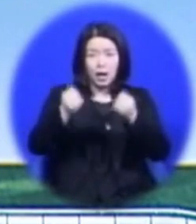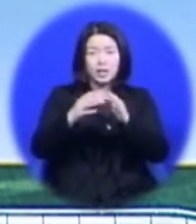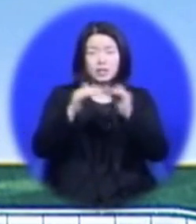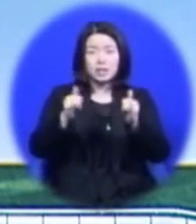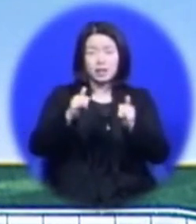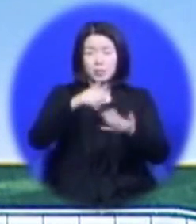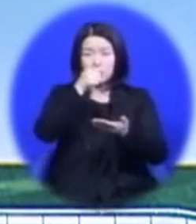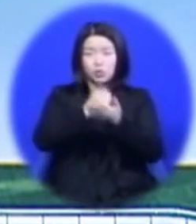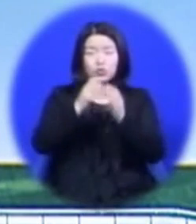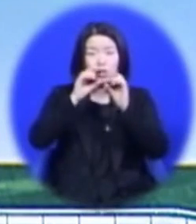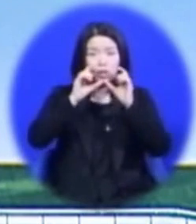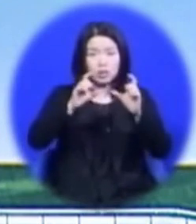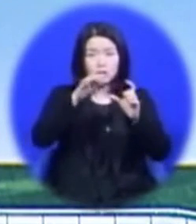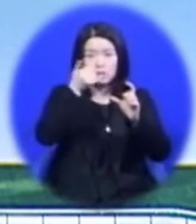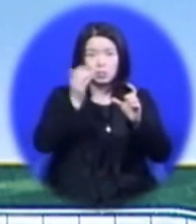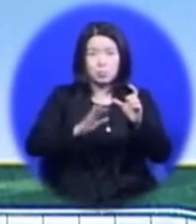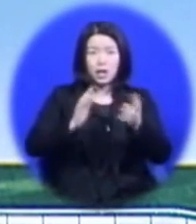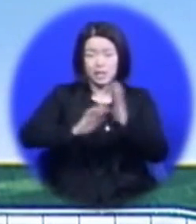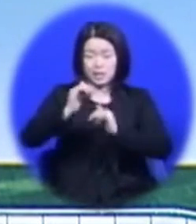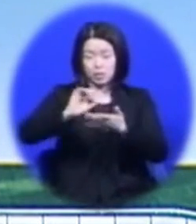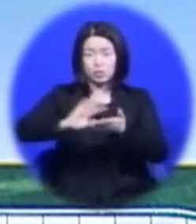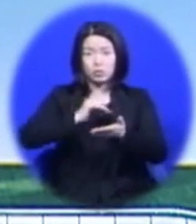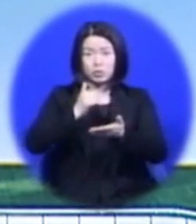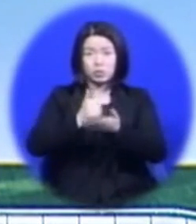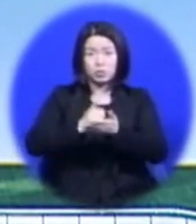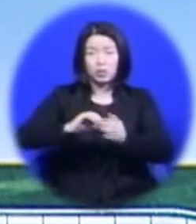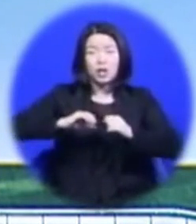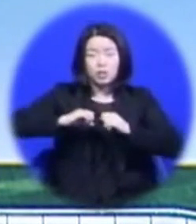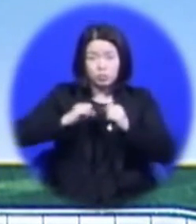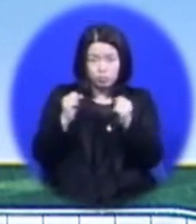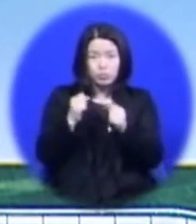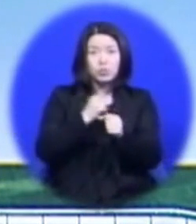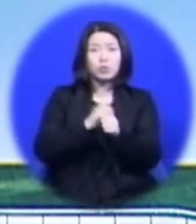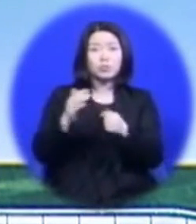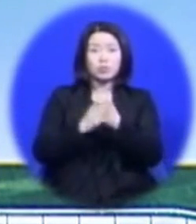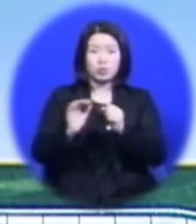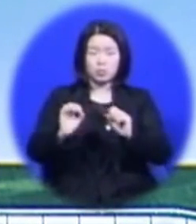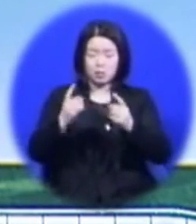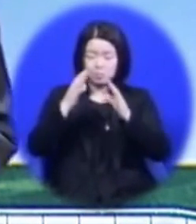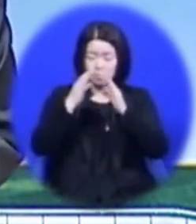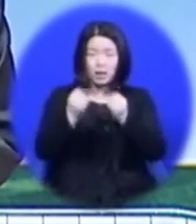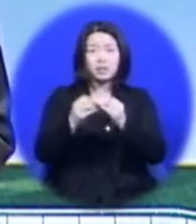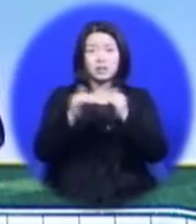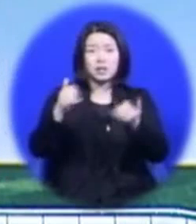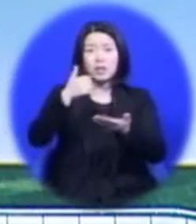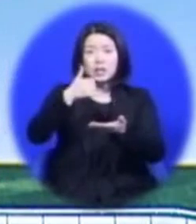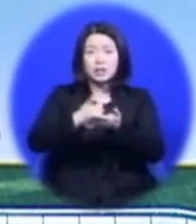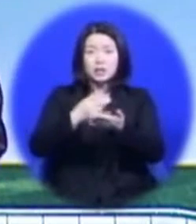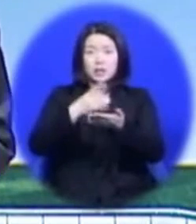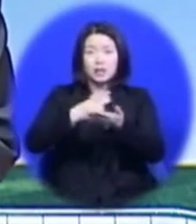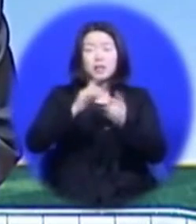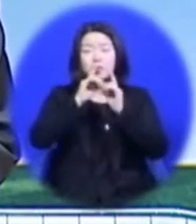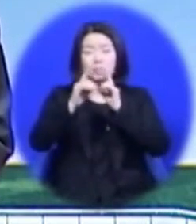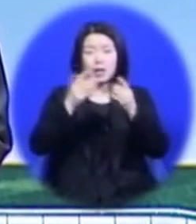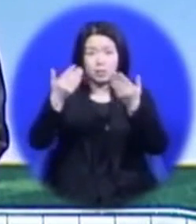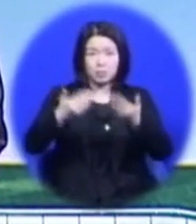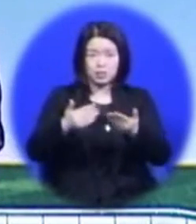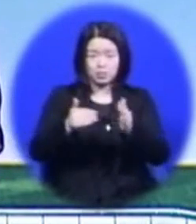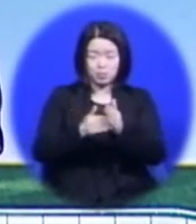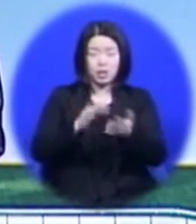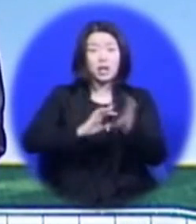그리스도의 순종으로 말미암아 많은 사람이 의인으로 판정을 받을 것입니다. 예수 그리스도로 인하여 우리에게 은혜의